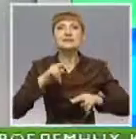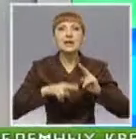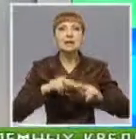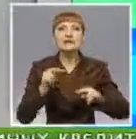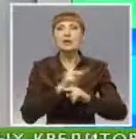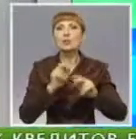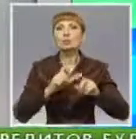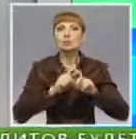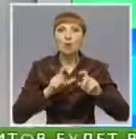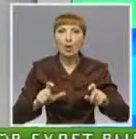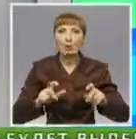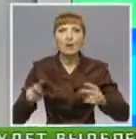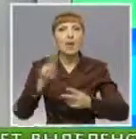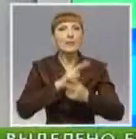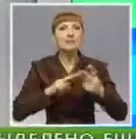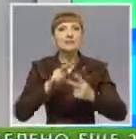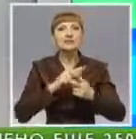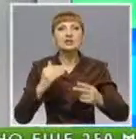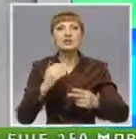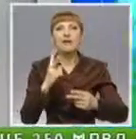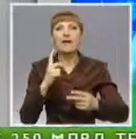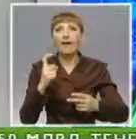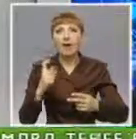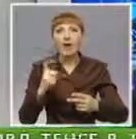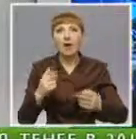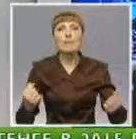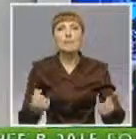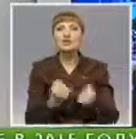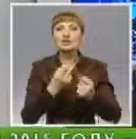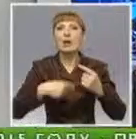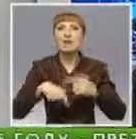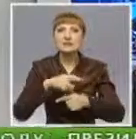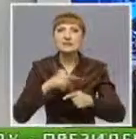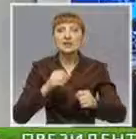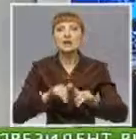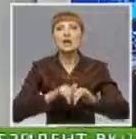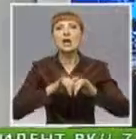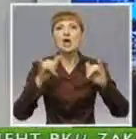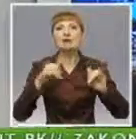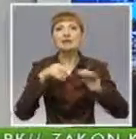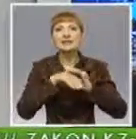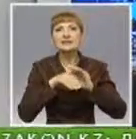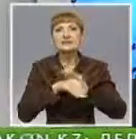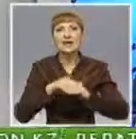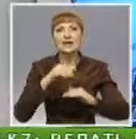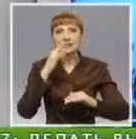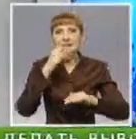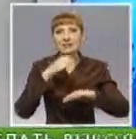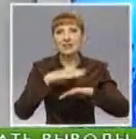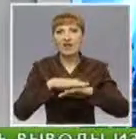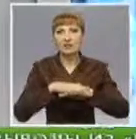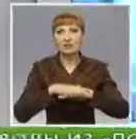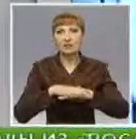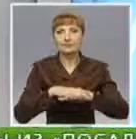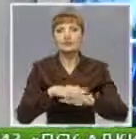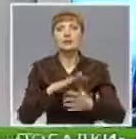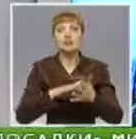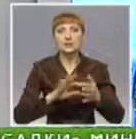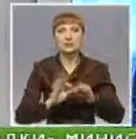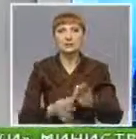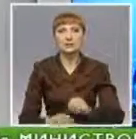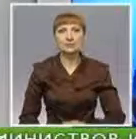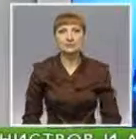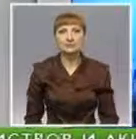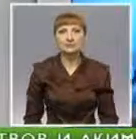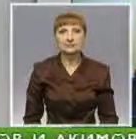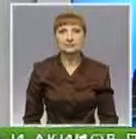частности, строительство и ремонт школ, модернизация ЖКХ, поддержка бизнеса и наращивание резервов национального фонда. Подробно